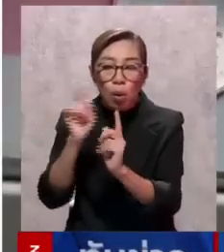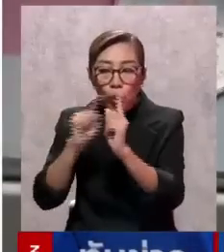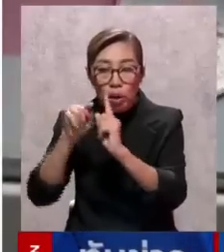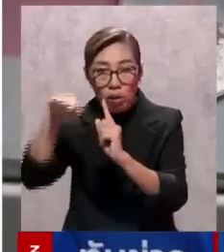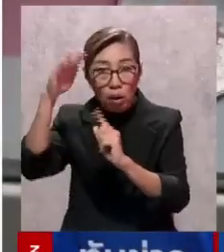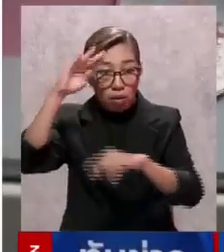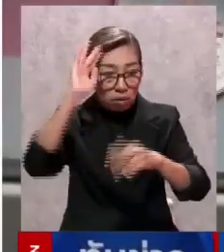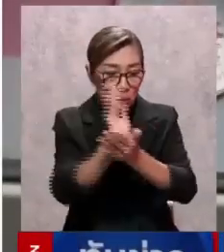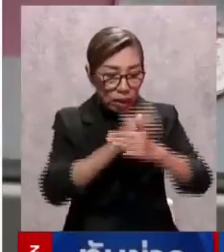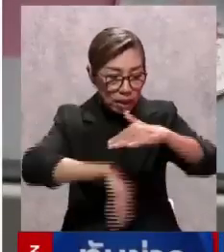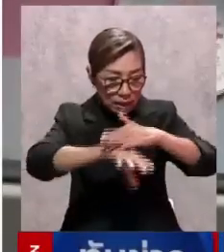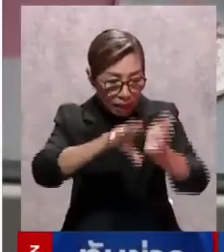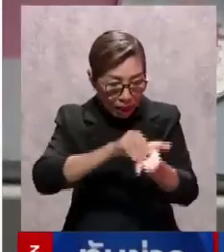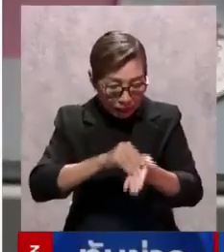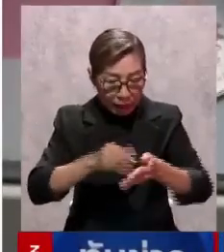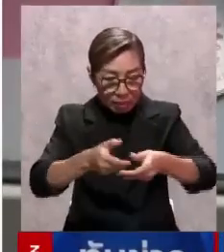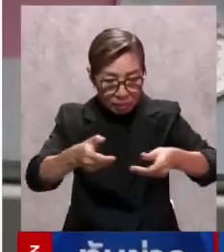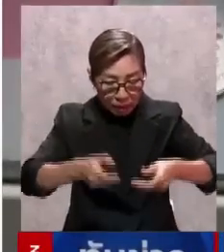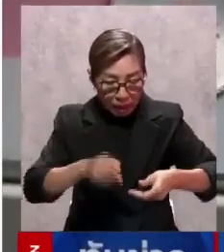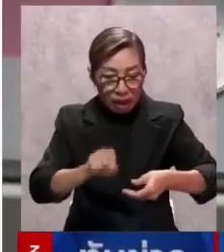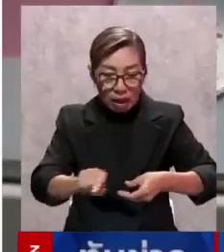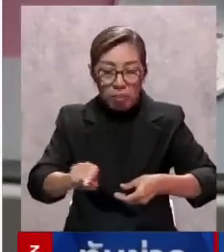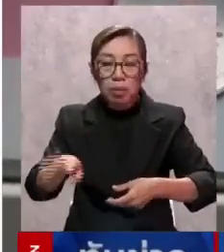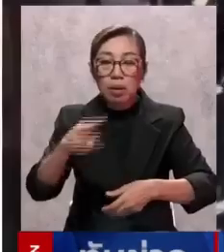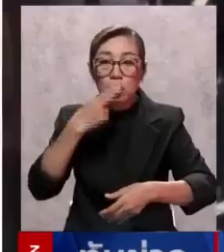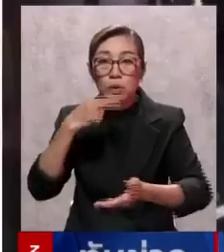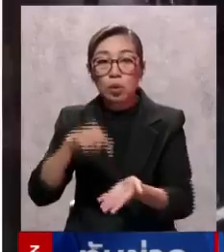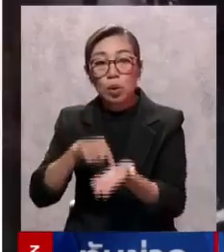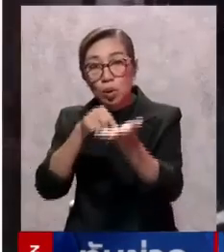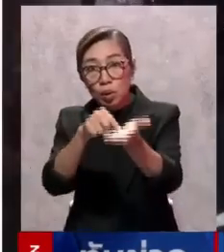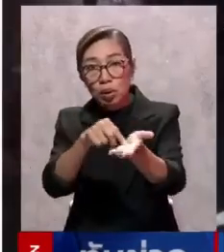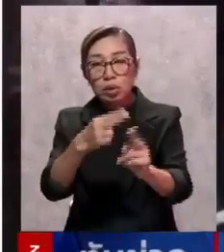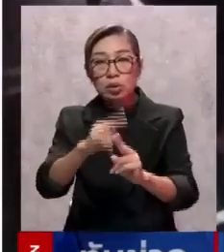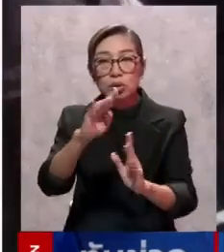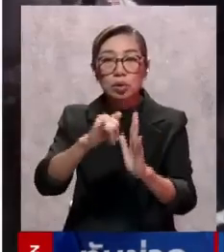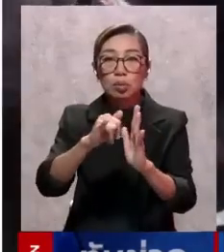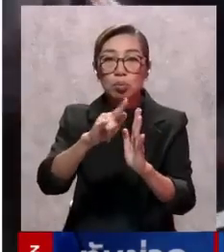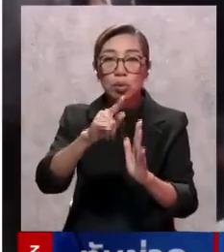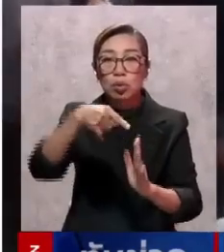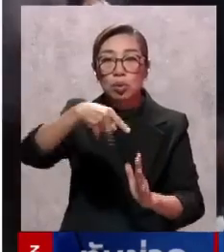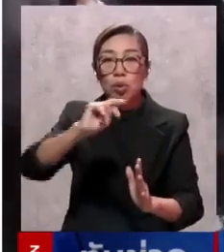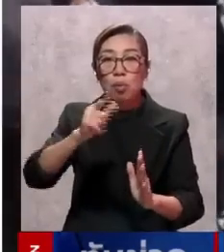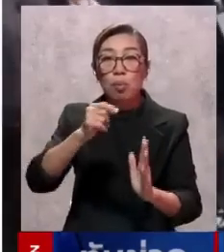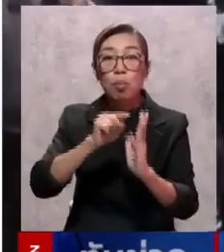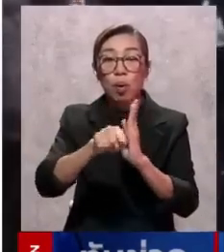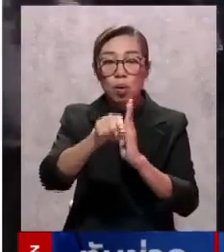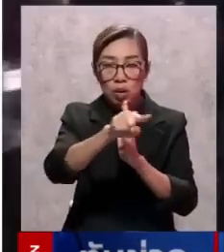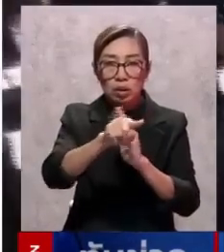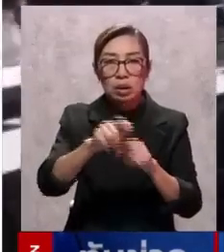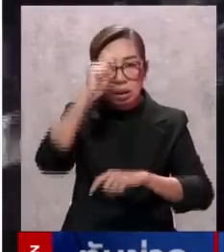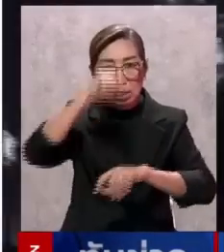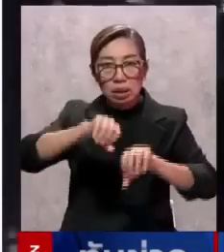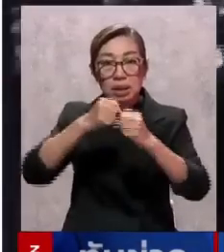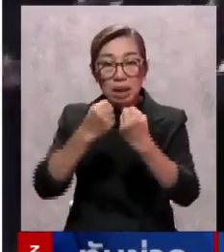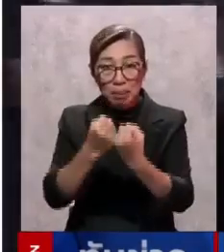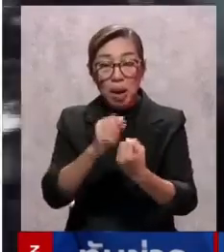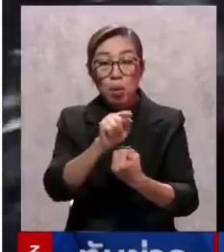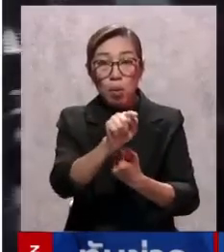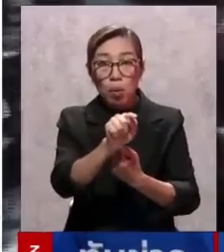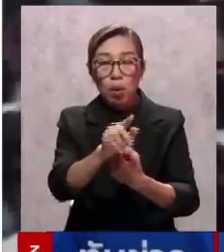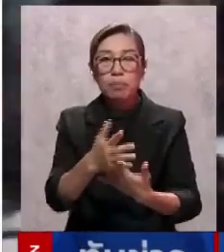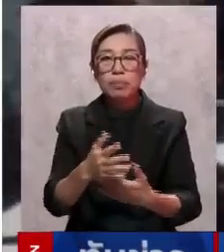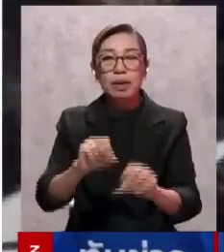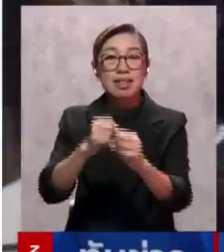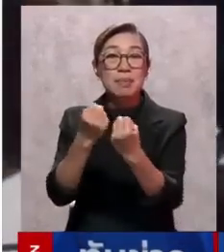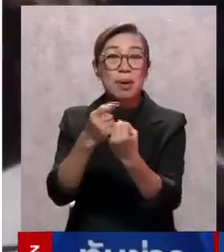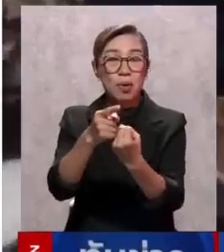สูจน์หลักฐานออกมาประกอบกับการทำหนังสือไปยังคุณบุญพงศ์กิจวัฒนาชัยซึ่งเป็นประธานสาขาวิศวกรรมเครื่องกลวิศวกรรมสถ